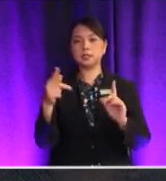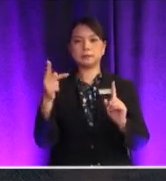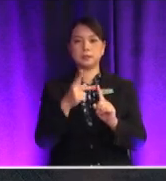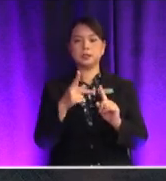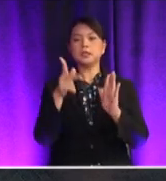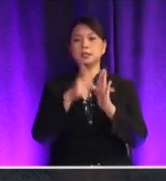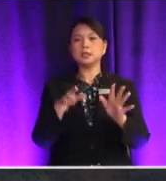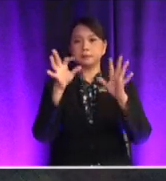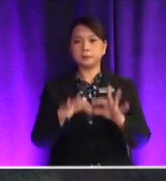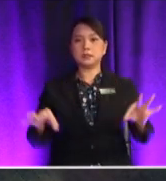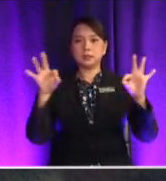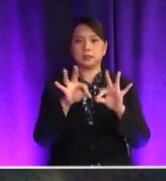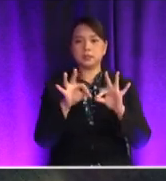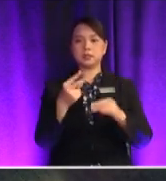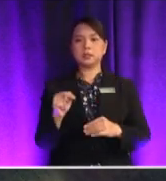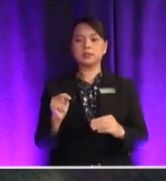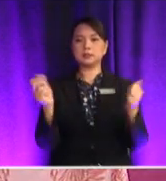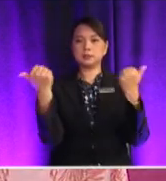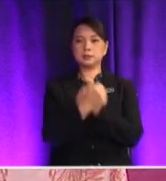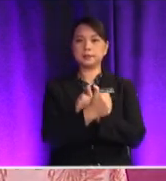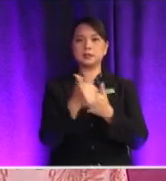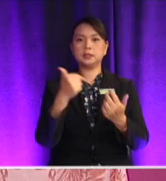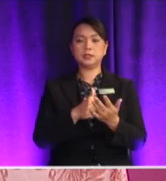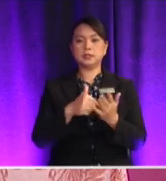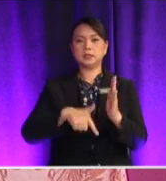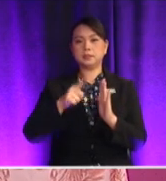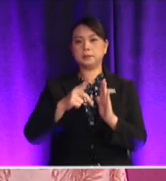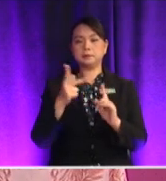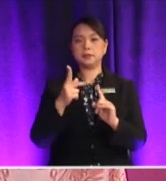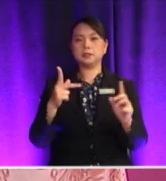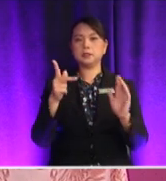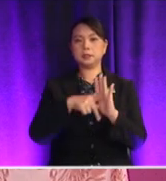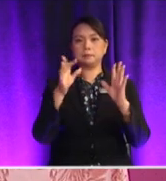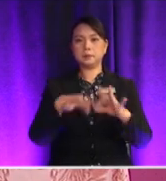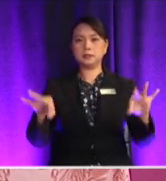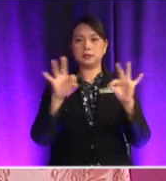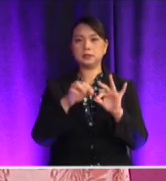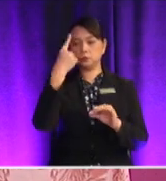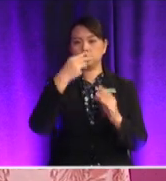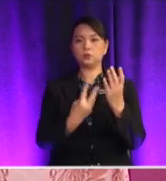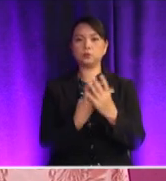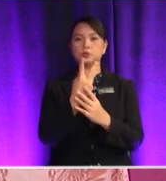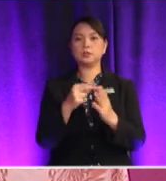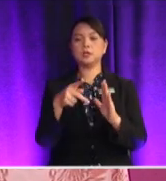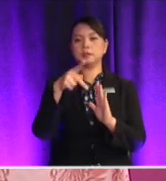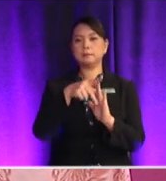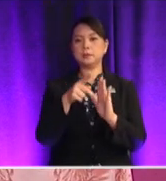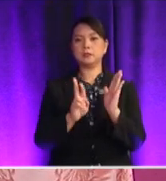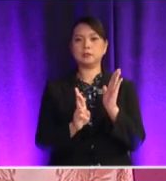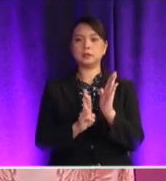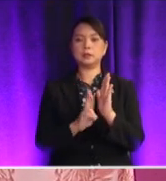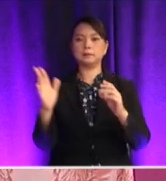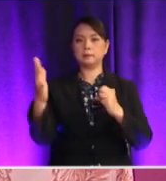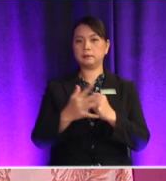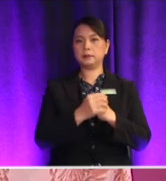sebenarnya. Kita kena cabaran ini, kita nak melihat kepentingannya adalah untuk mewujudkan perpaduan antara kaum. Itu yang